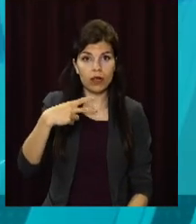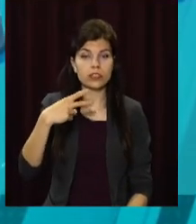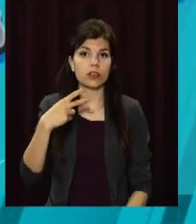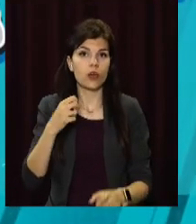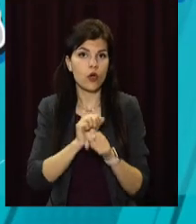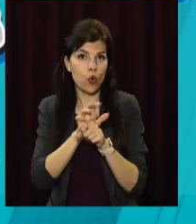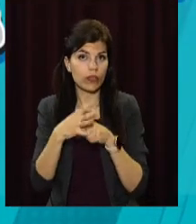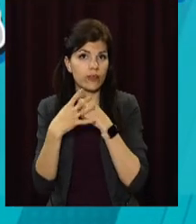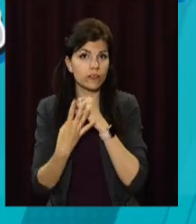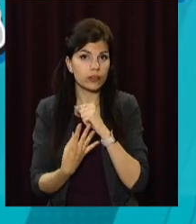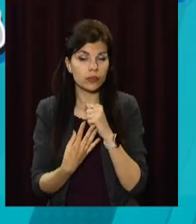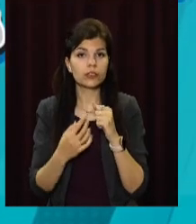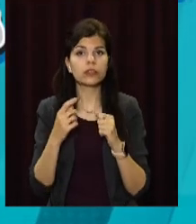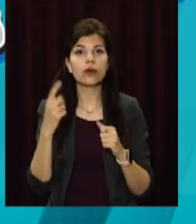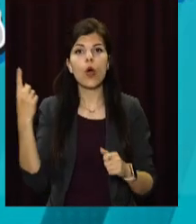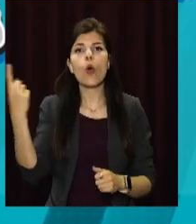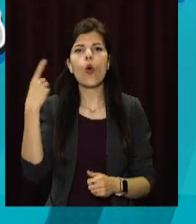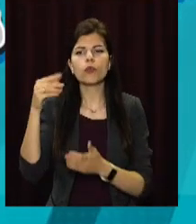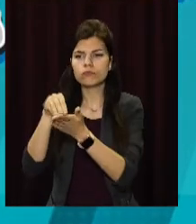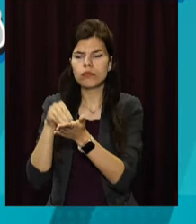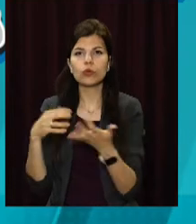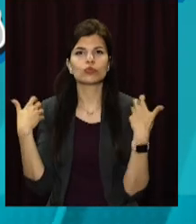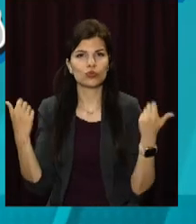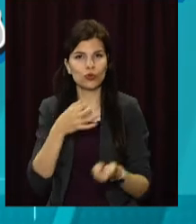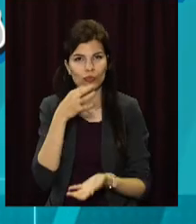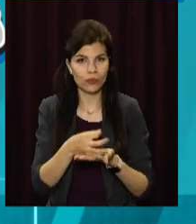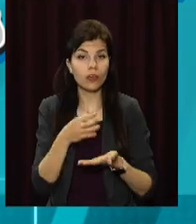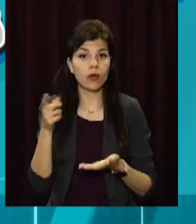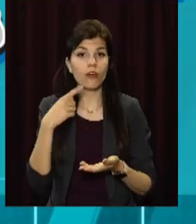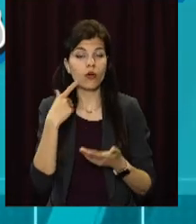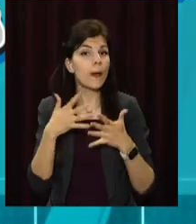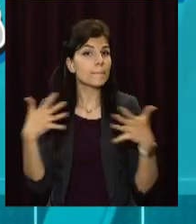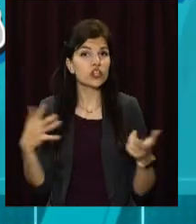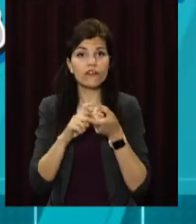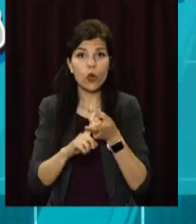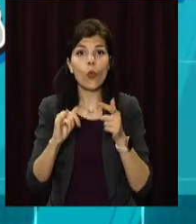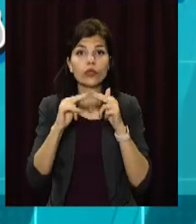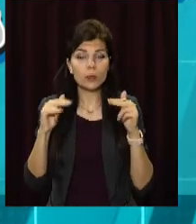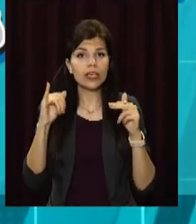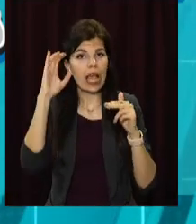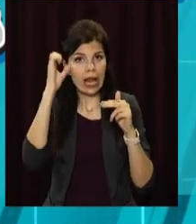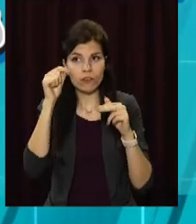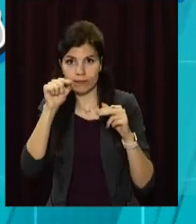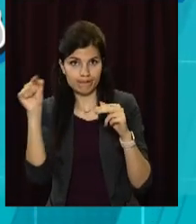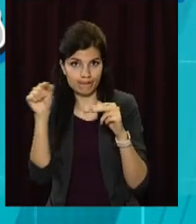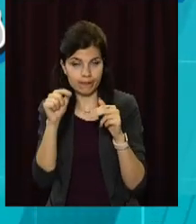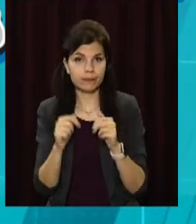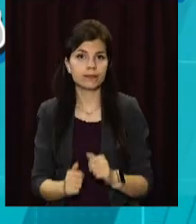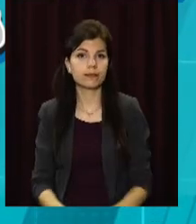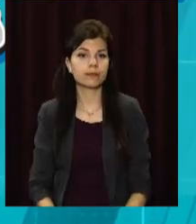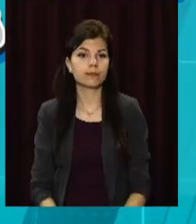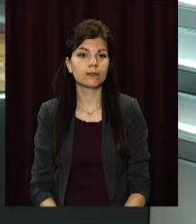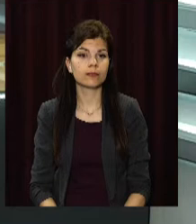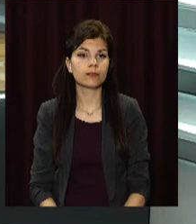випадків COVID-19. За даними обласного департаменту охорони здоров'я, найбільше інфікованих у Дніпрі та Кривому Розі.